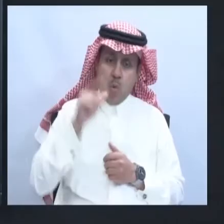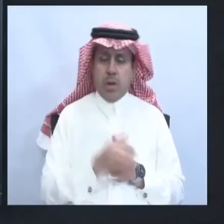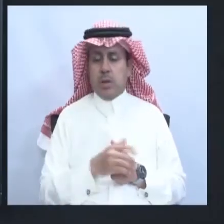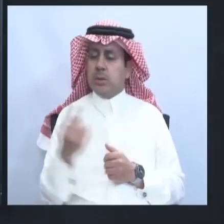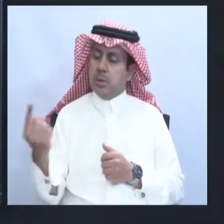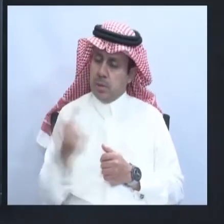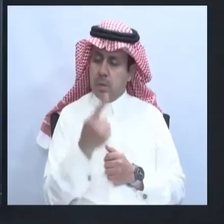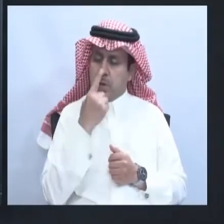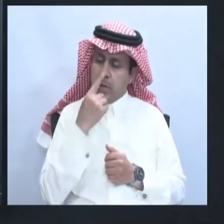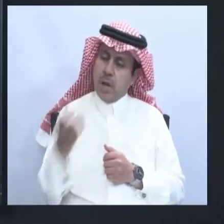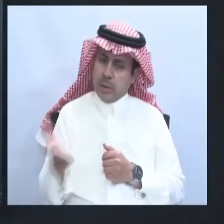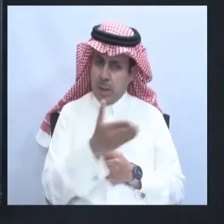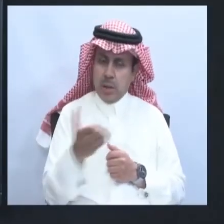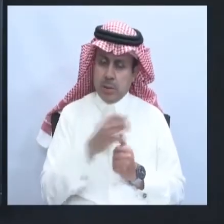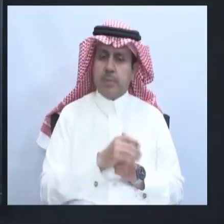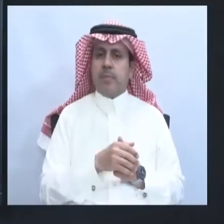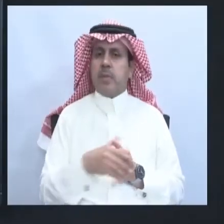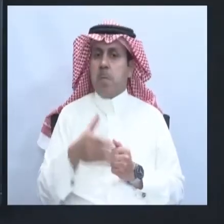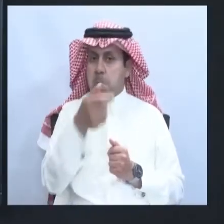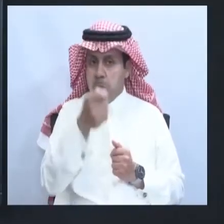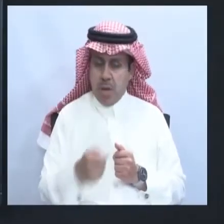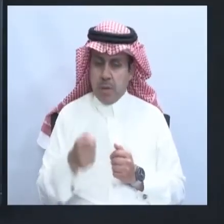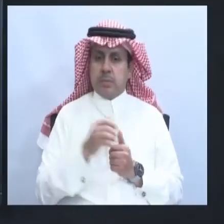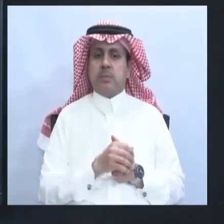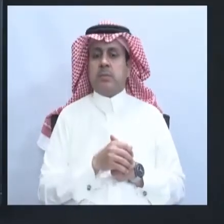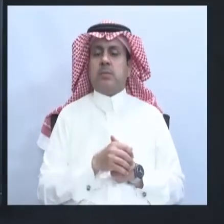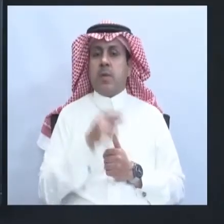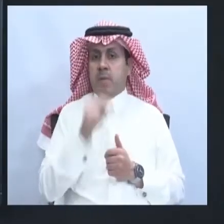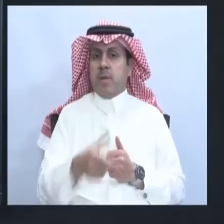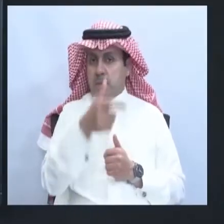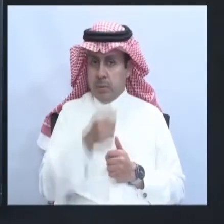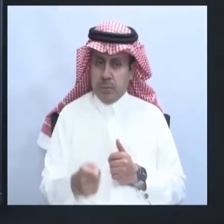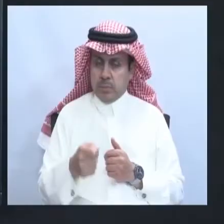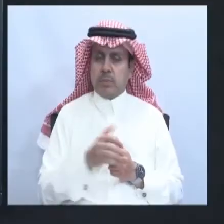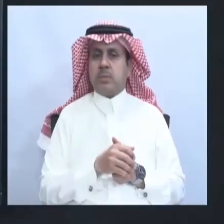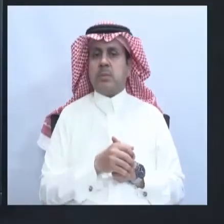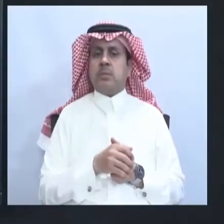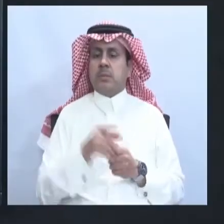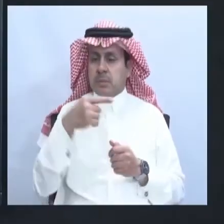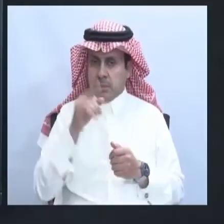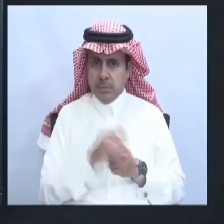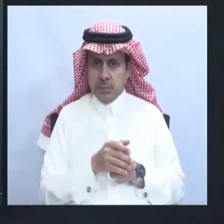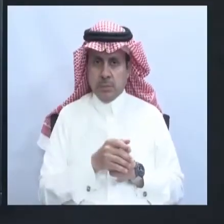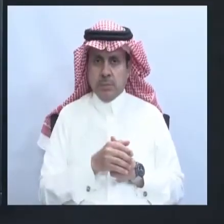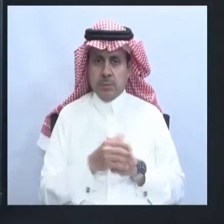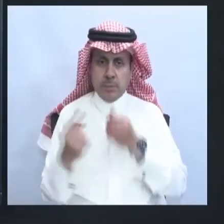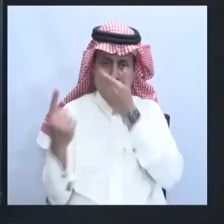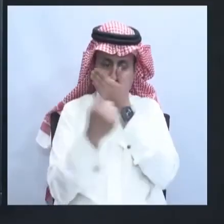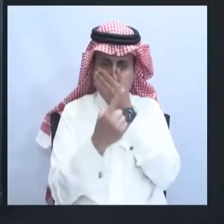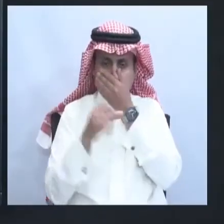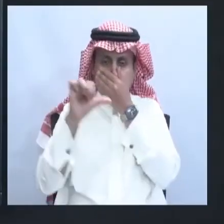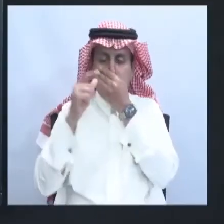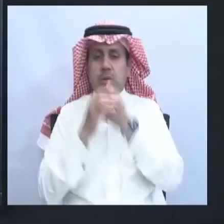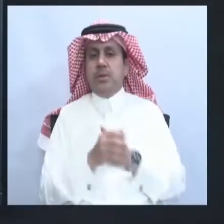للصغير ولي واذن له في البيع فان هذا البيع يصح باذن وليه